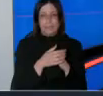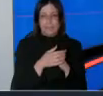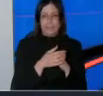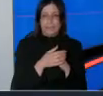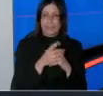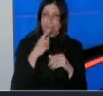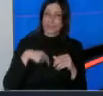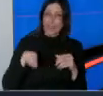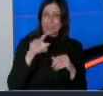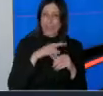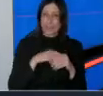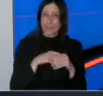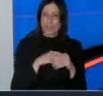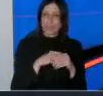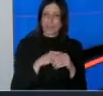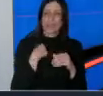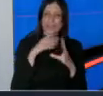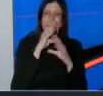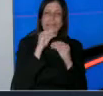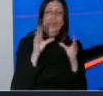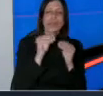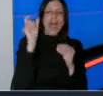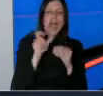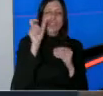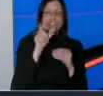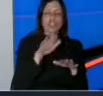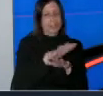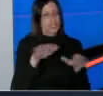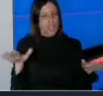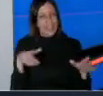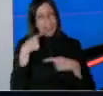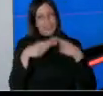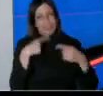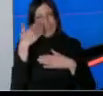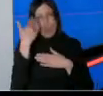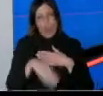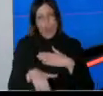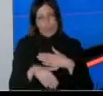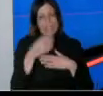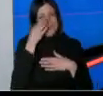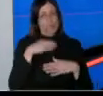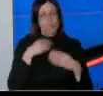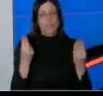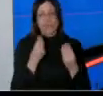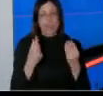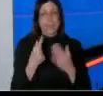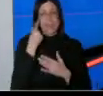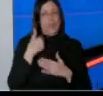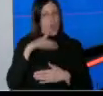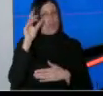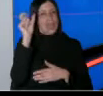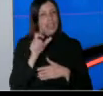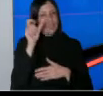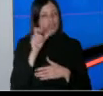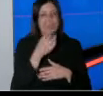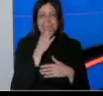בעצם כשאנחנו דיברנו עם אנשים בשטח בשנה האחרונה, שמנו לב משהו מדהים, שרוב האנשים,